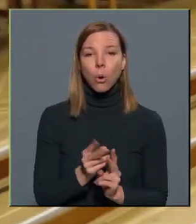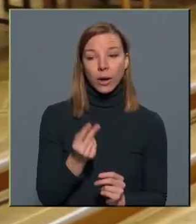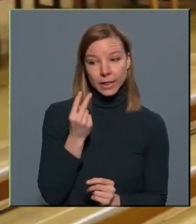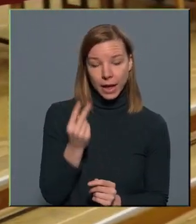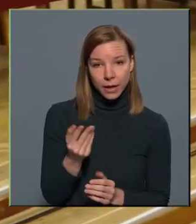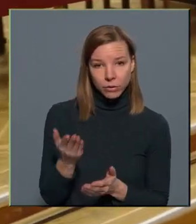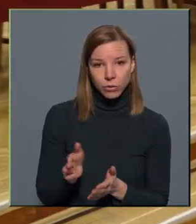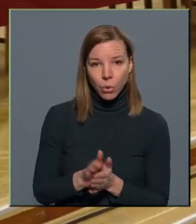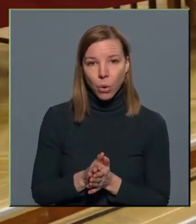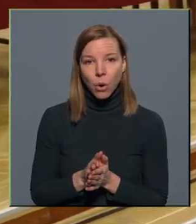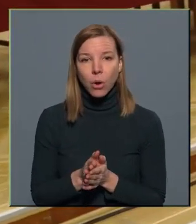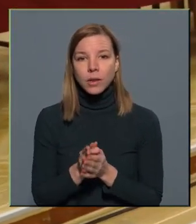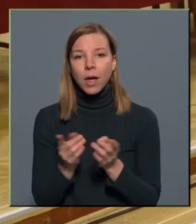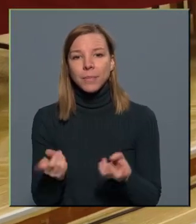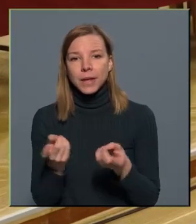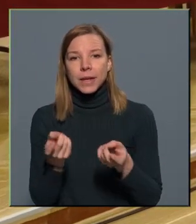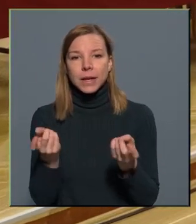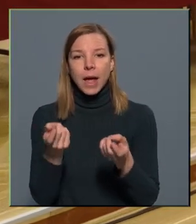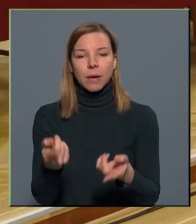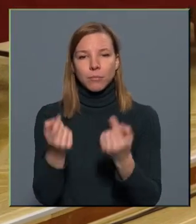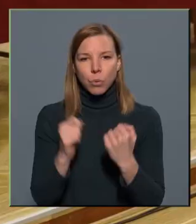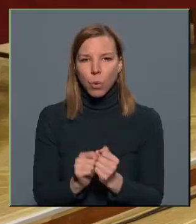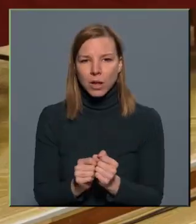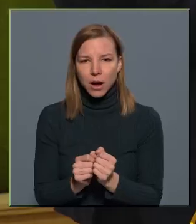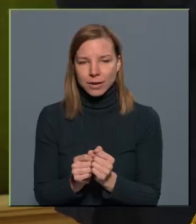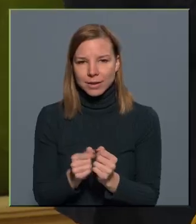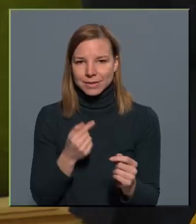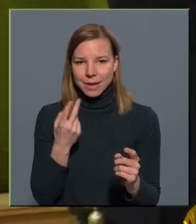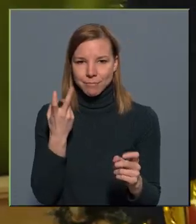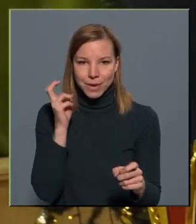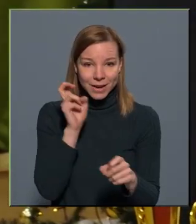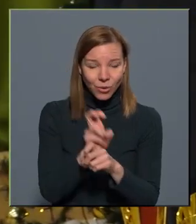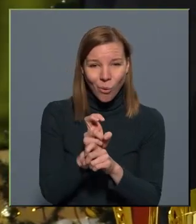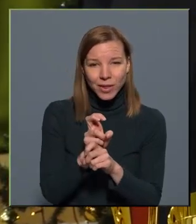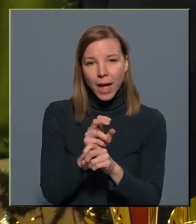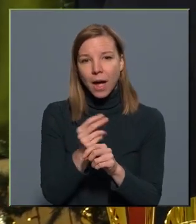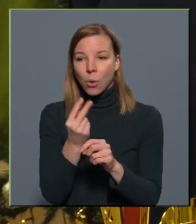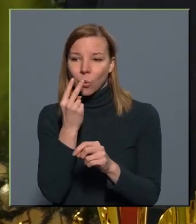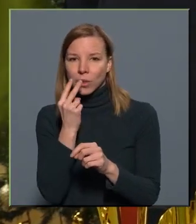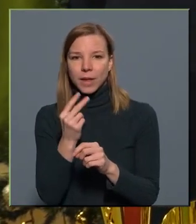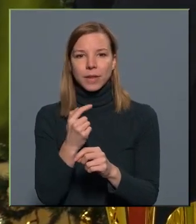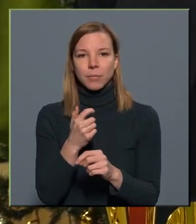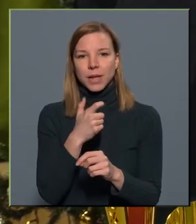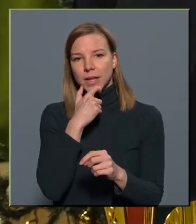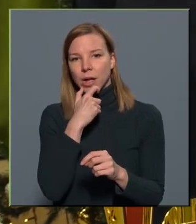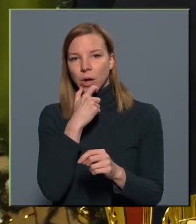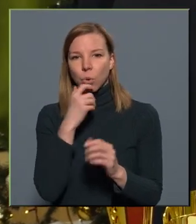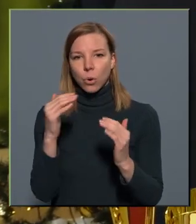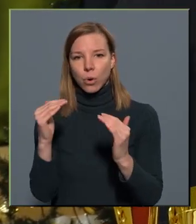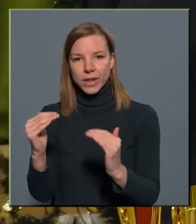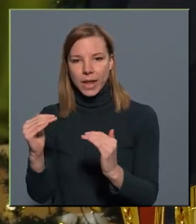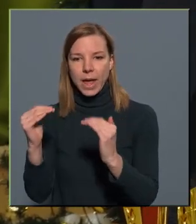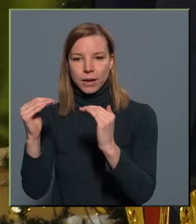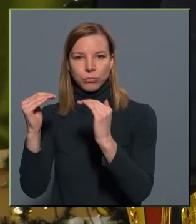a hírekből laikusnak úgy tűnik, hogy kicsit tolódik fölfelé a korosztály, ameddig a